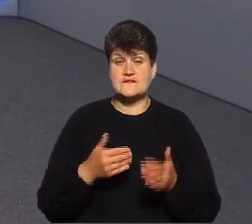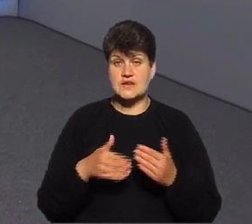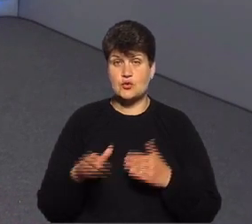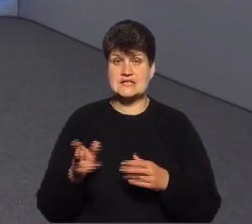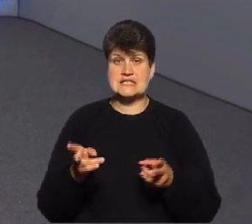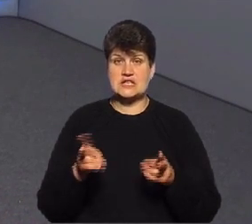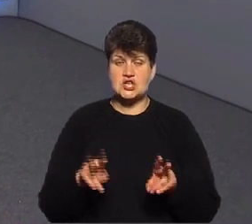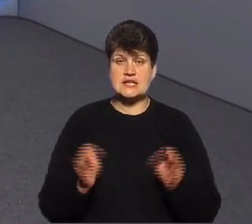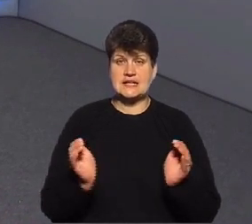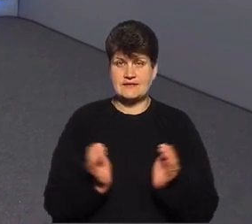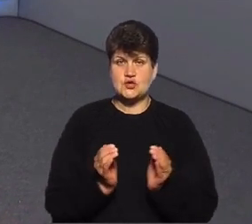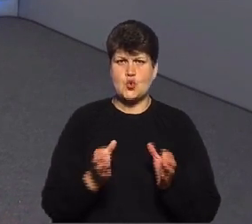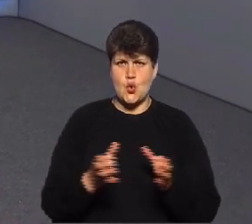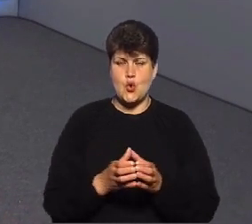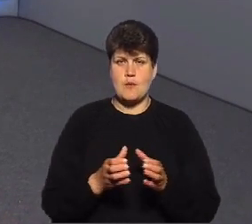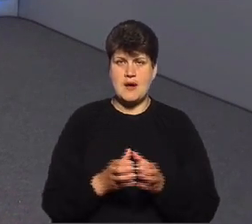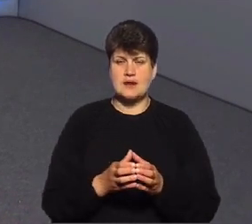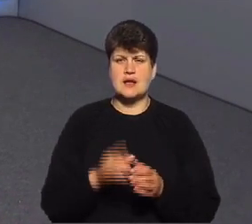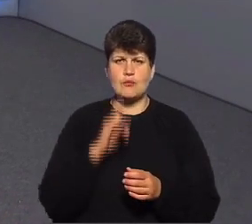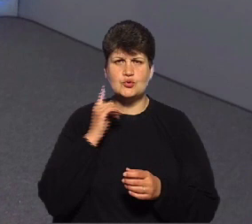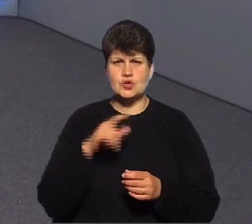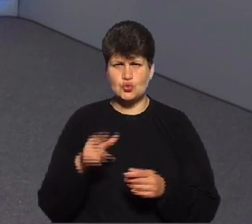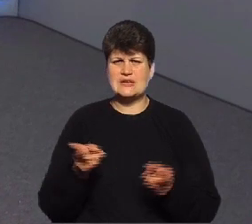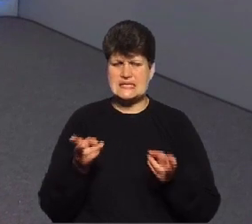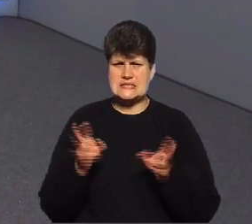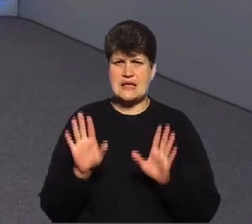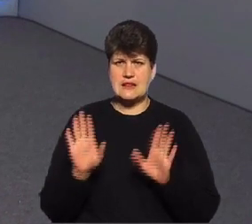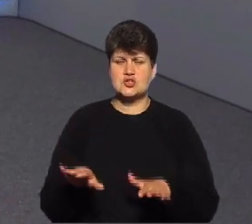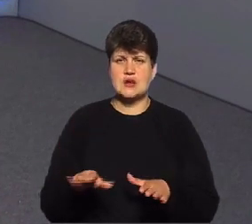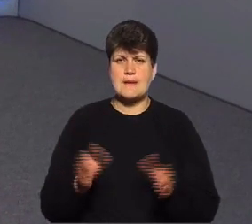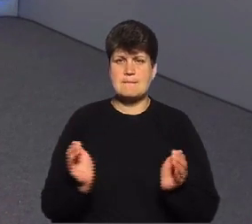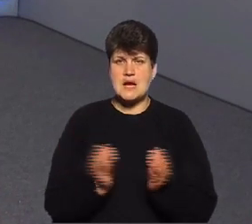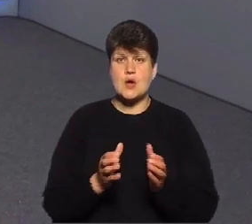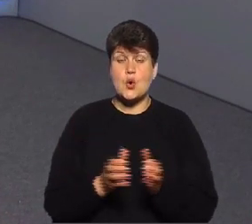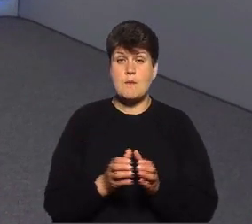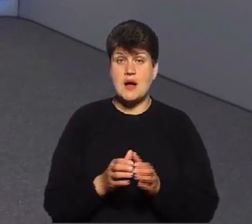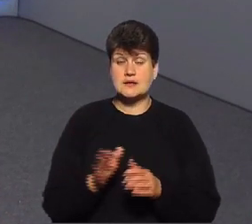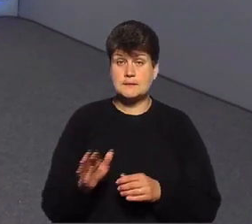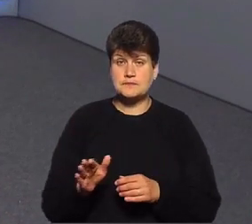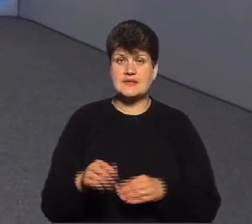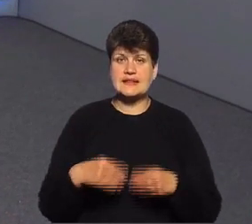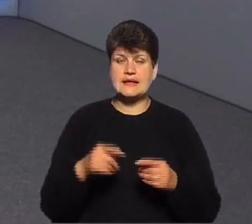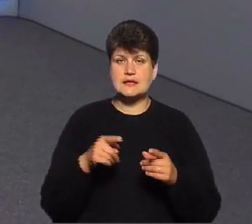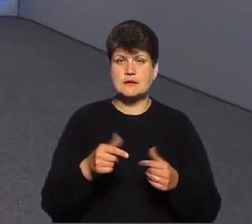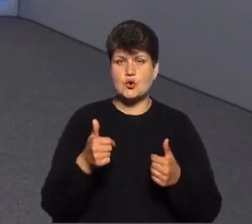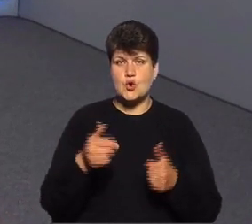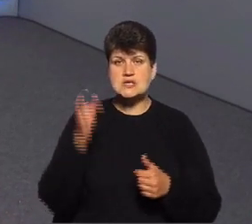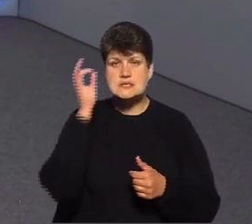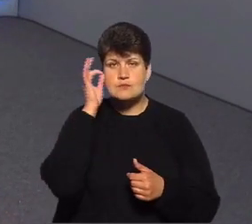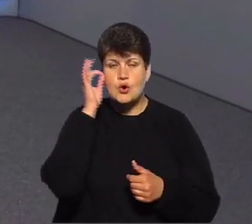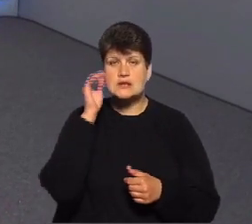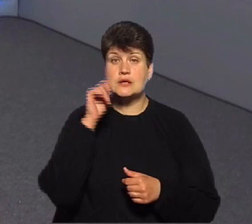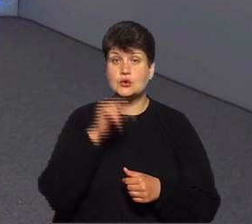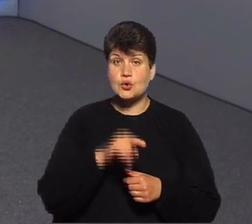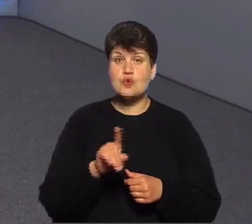нас зазвичай молоді люди залишають малі громади, дати їм хороші спогади. Спогади того, що так,